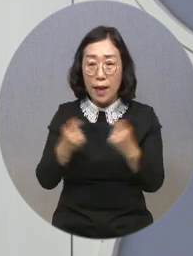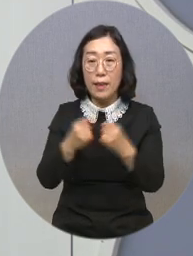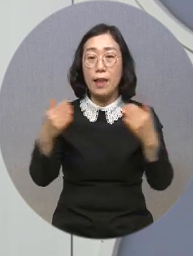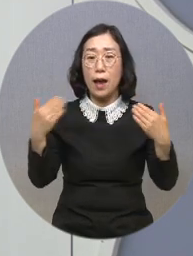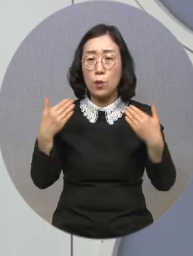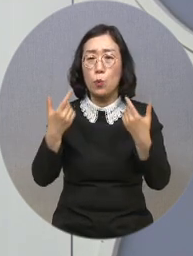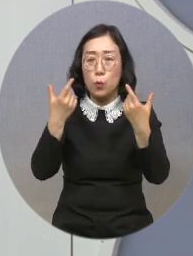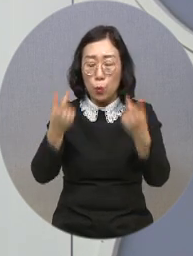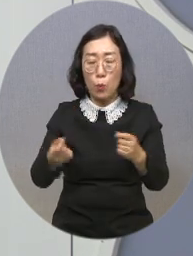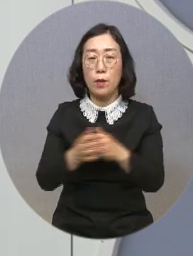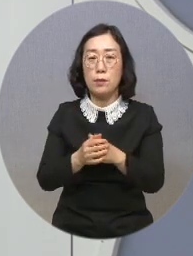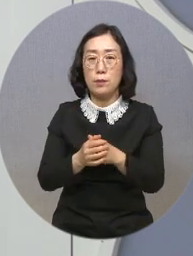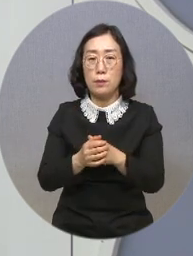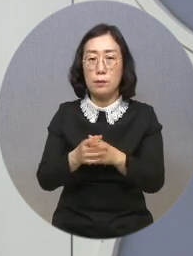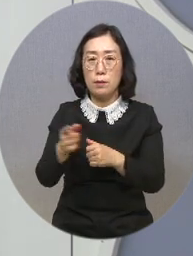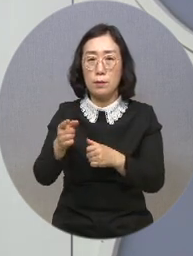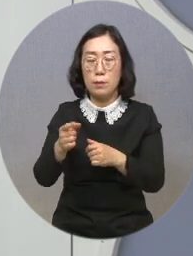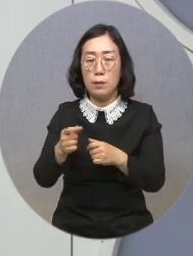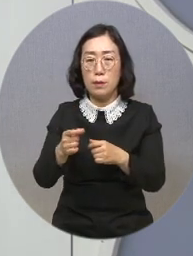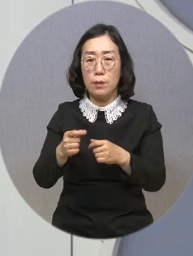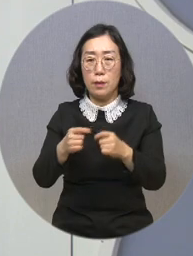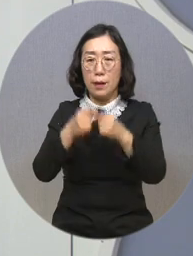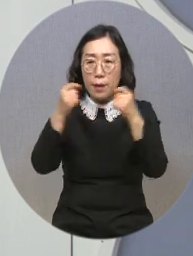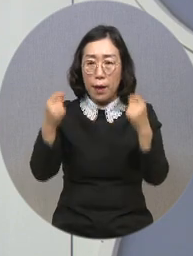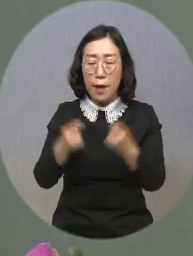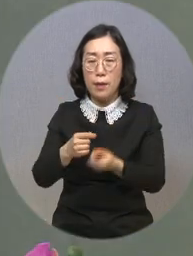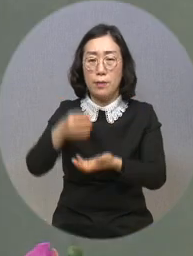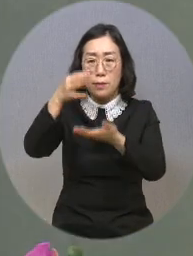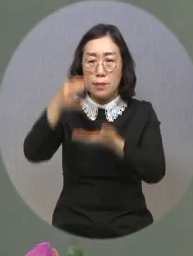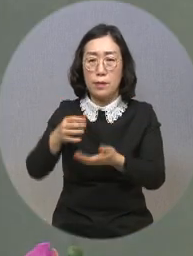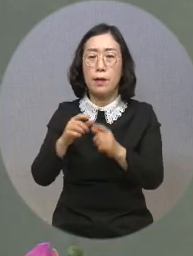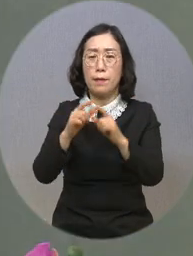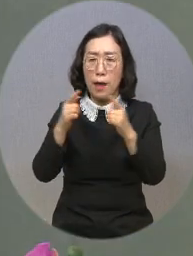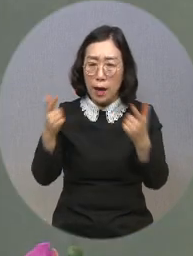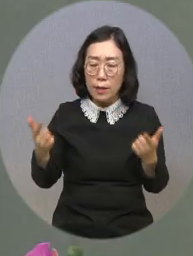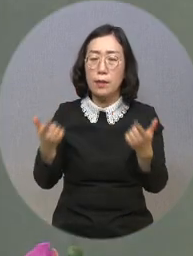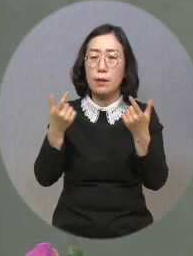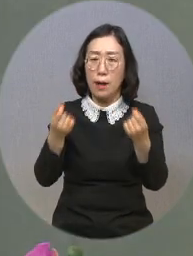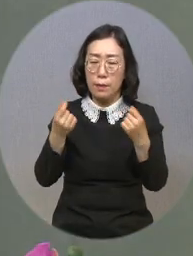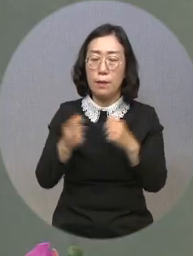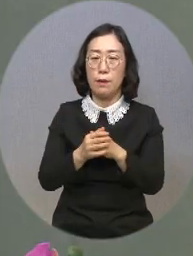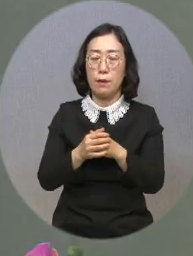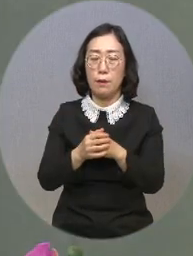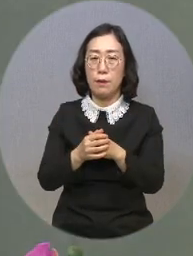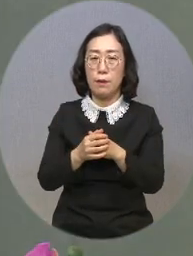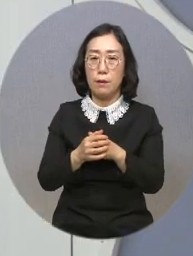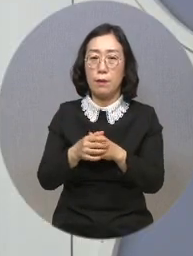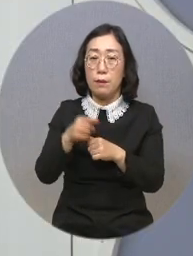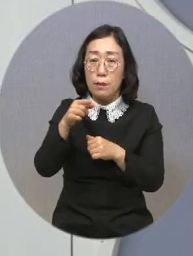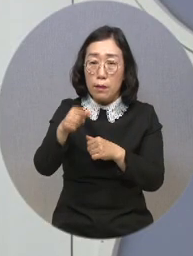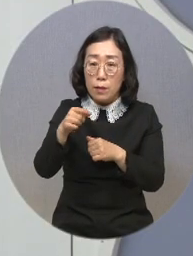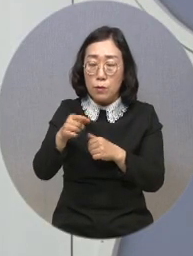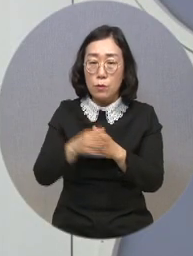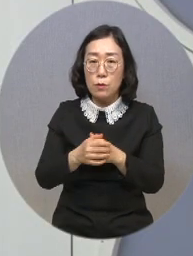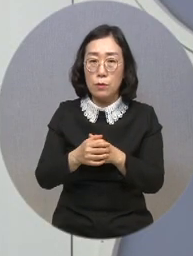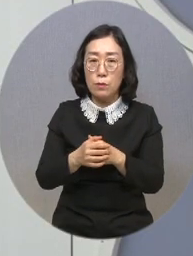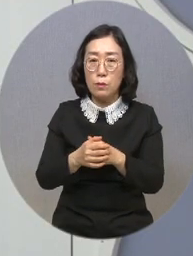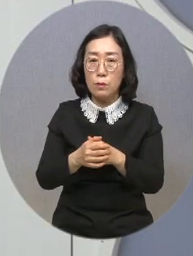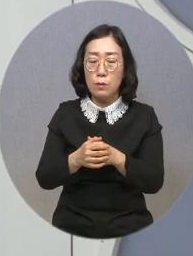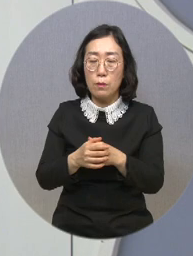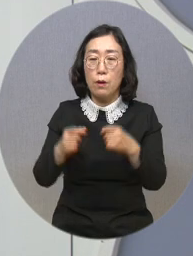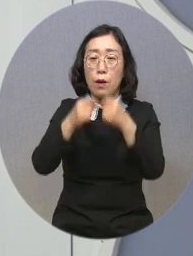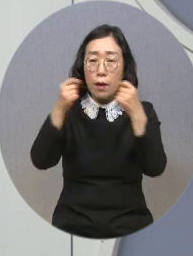것처럼 그게 무슨 사유재산이 아닌 걸로 당에서 그렇게 자꾸 주장을 하는 거예요. 그래서 제가 그